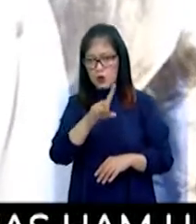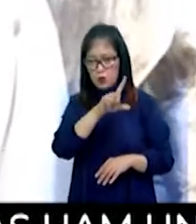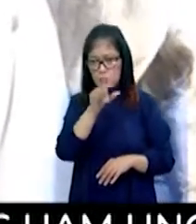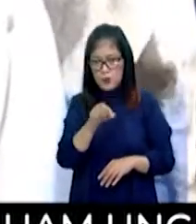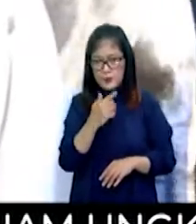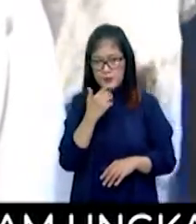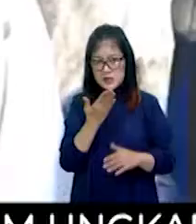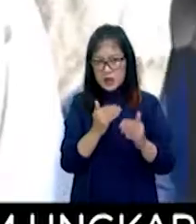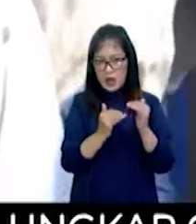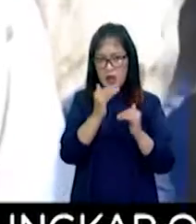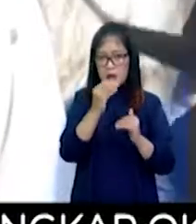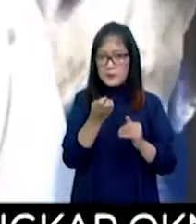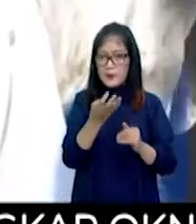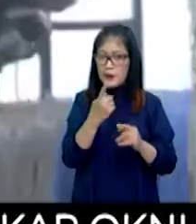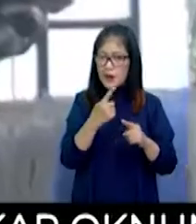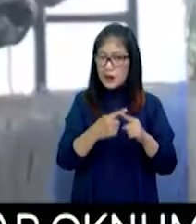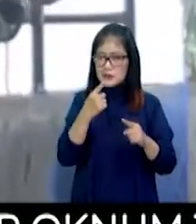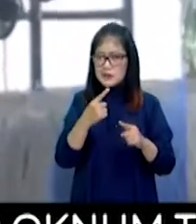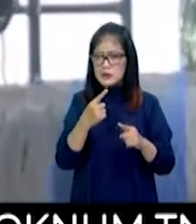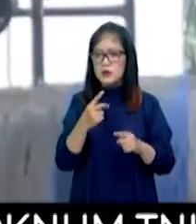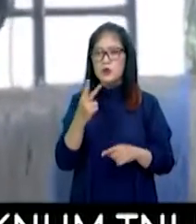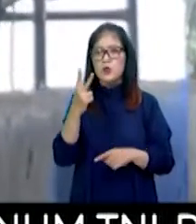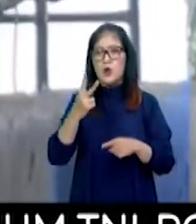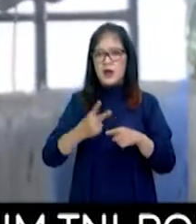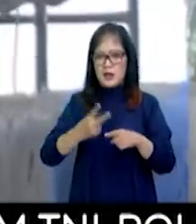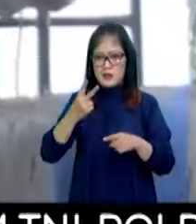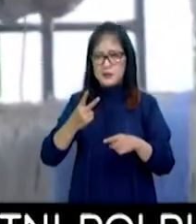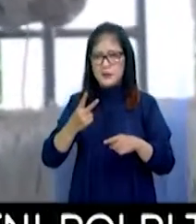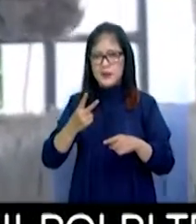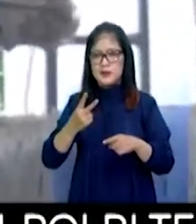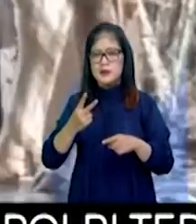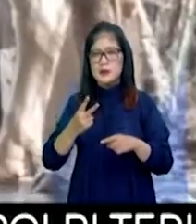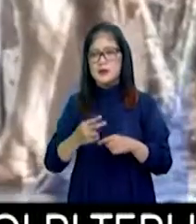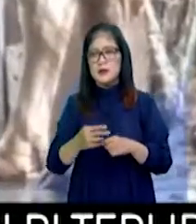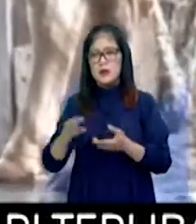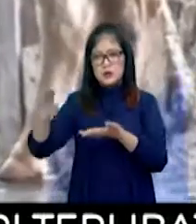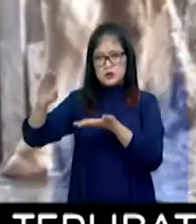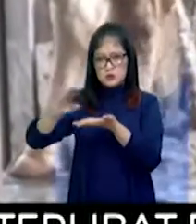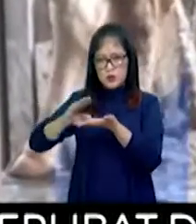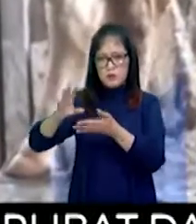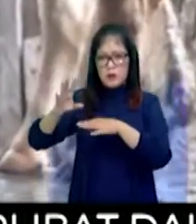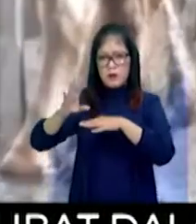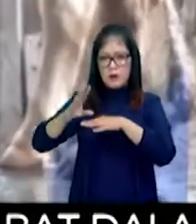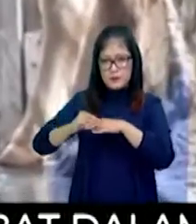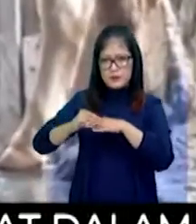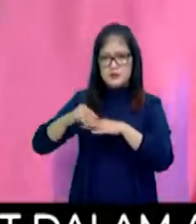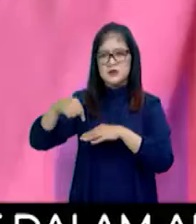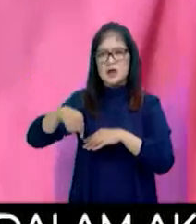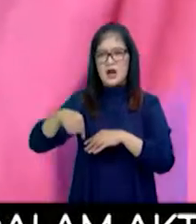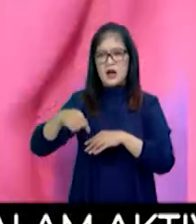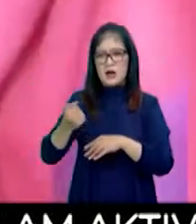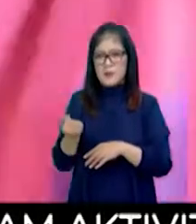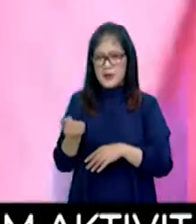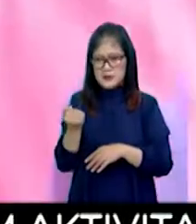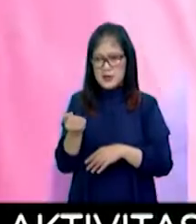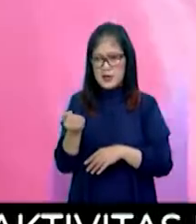kali gitu ya? Bisa naik 2 kali, Pak. Akibat minimnya stok sapi peternak, para pedagang daging sapi pun di Pasar Panyambungan, Mandailing Natal,